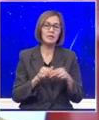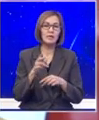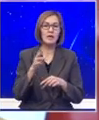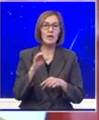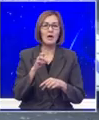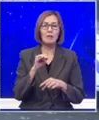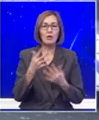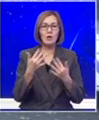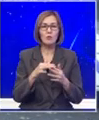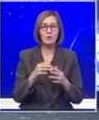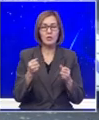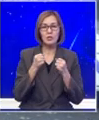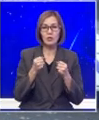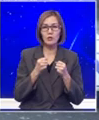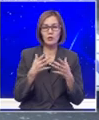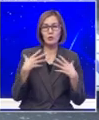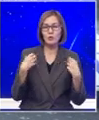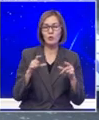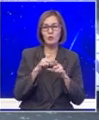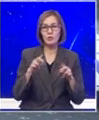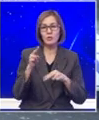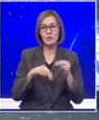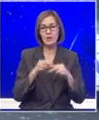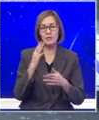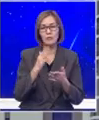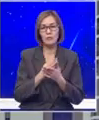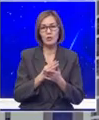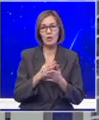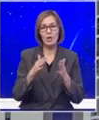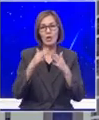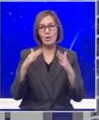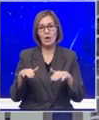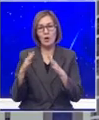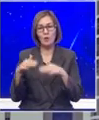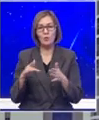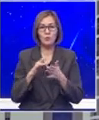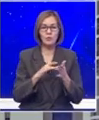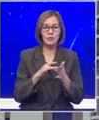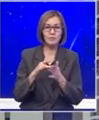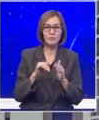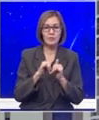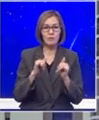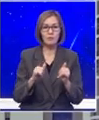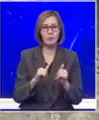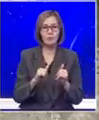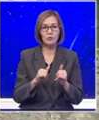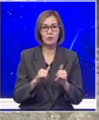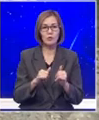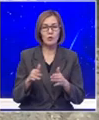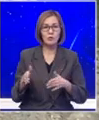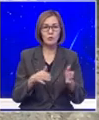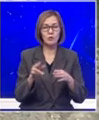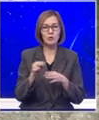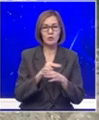Алмалы ауылында дене шынықтыру сауықтыру кешені салынады. Сонымен қатар тау туризмін дамыту үшін Тополёвка, Кордон, Жалаңаш көл жолдарын